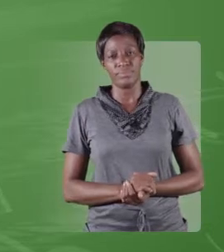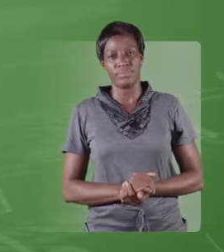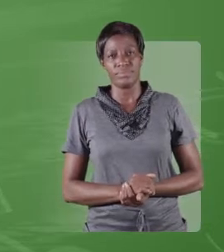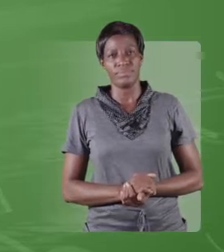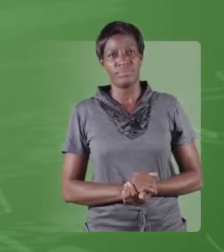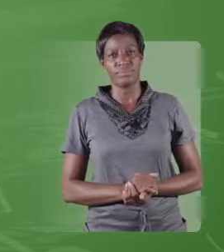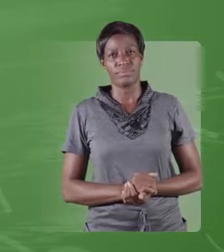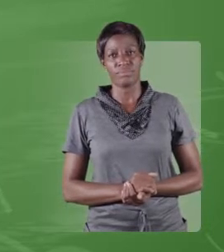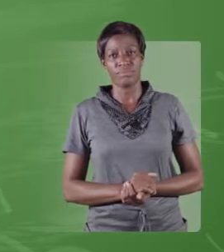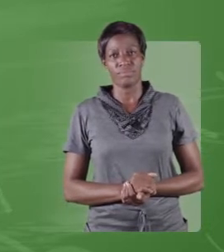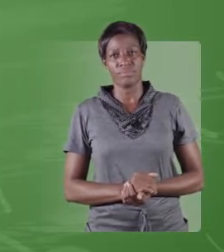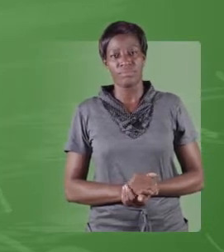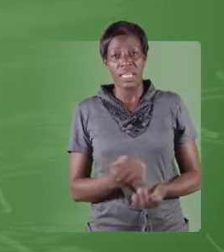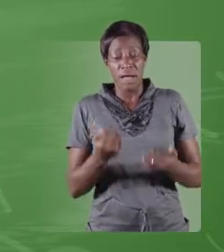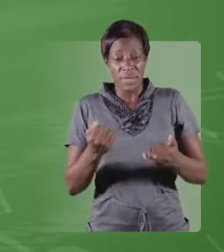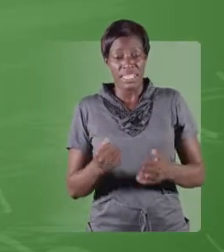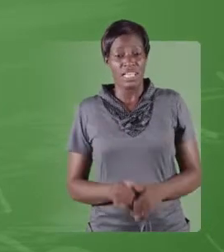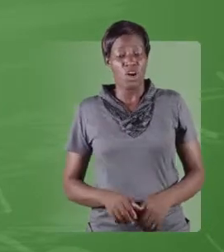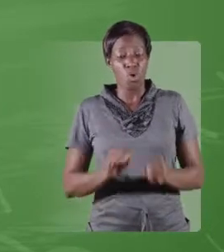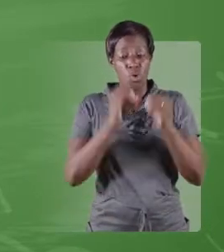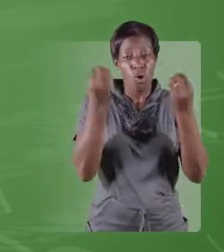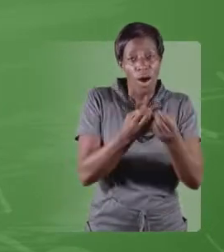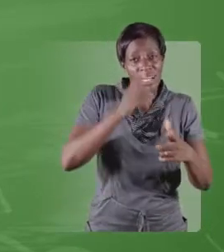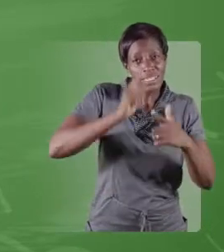Venons-en aux organes secondaires.